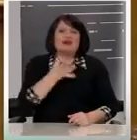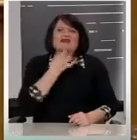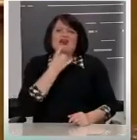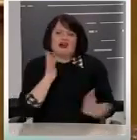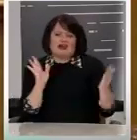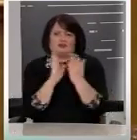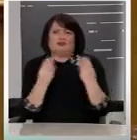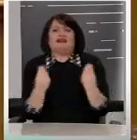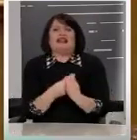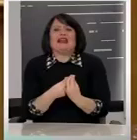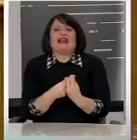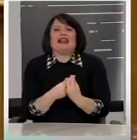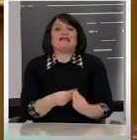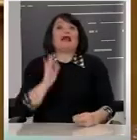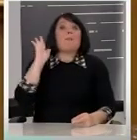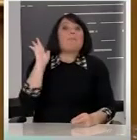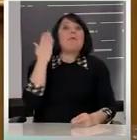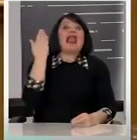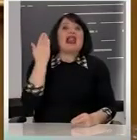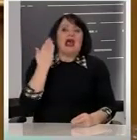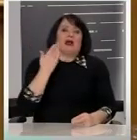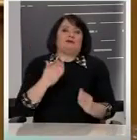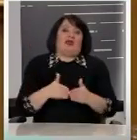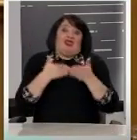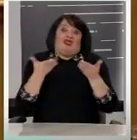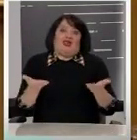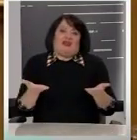ταιριάζει περισσότερο με την Παλαιά Διαθήκη. Και άρα